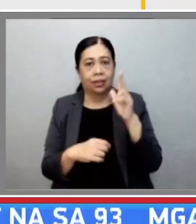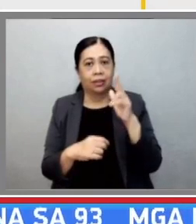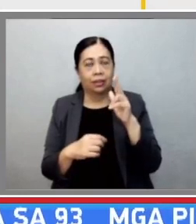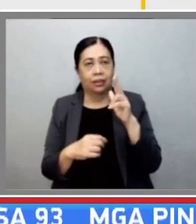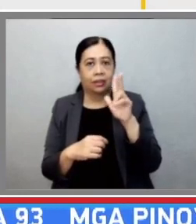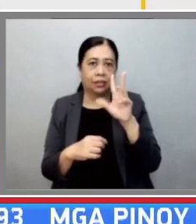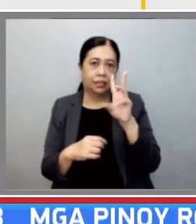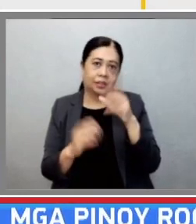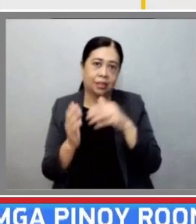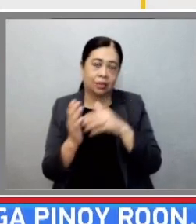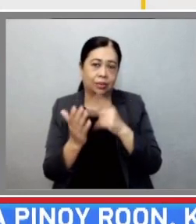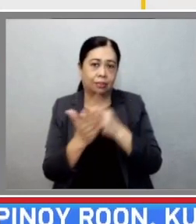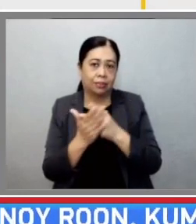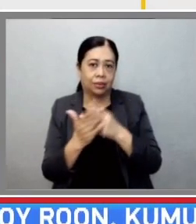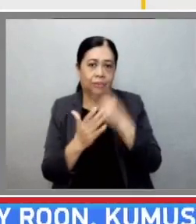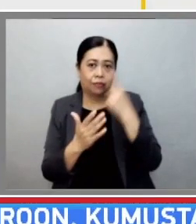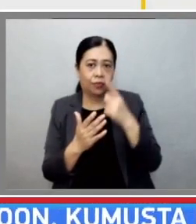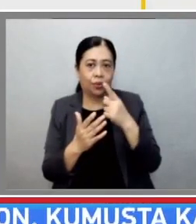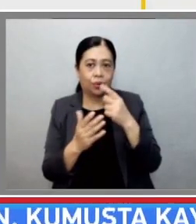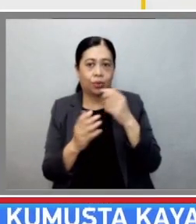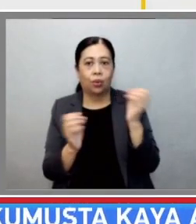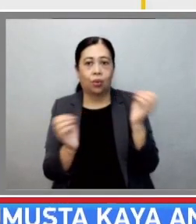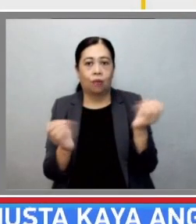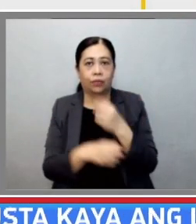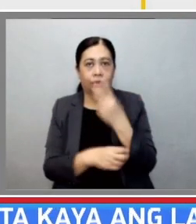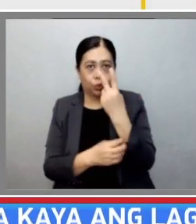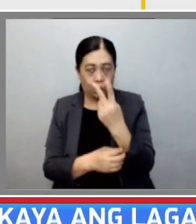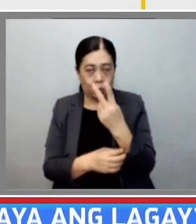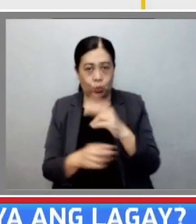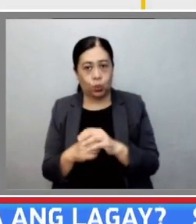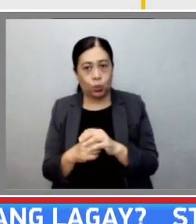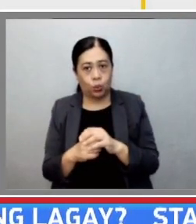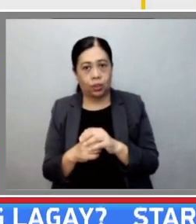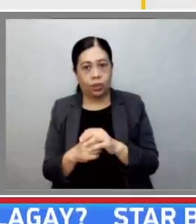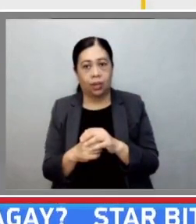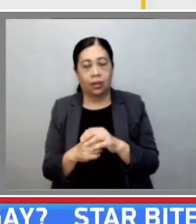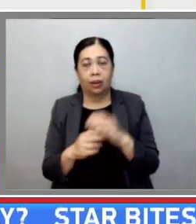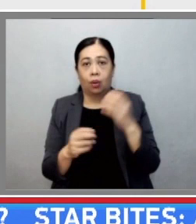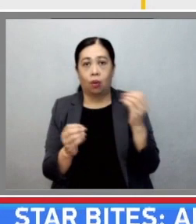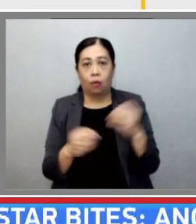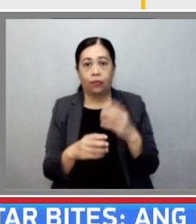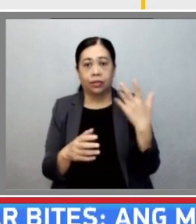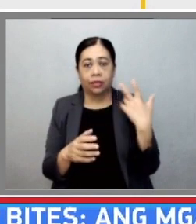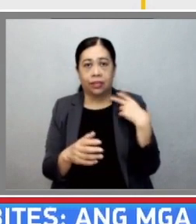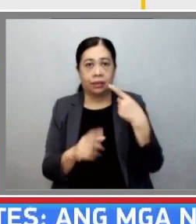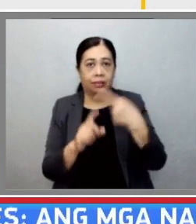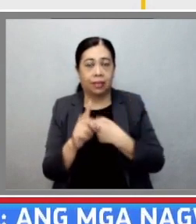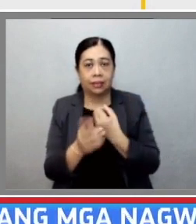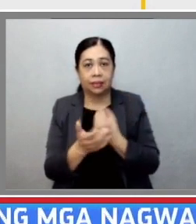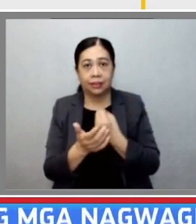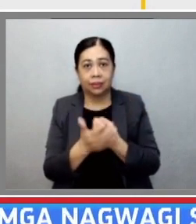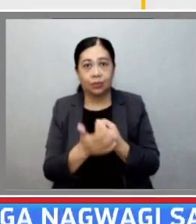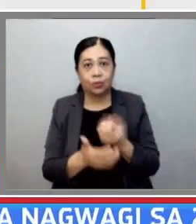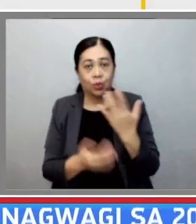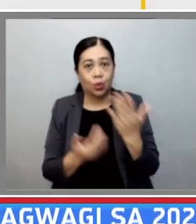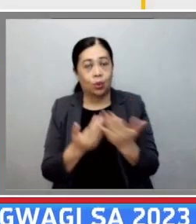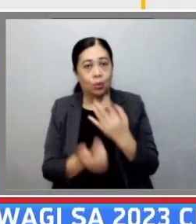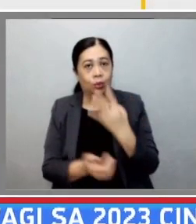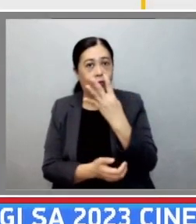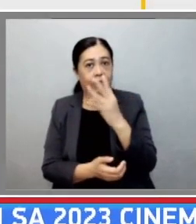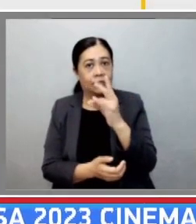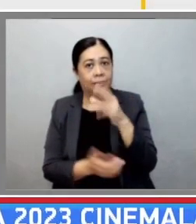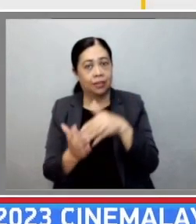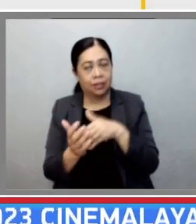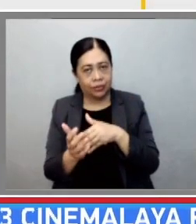36,000 pesos naman para sa Planning Officer 2. At Planning Officer 3 na may monthly salary na halos 47,000